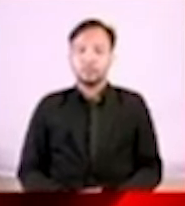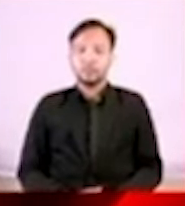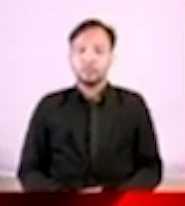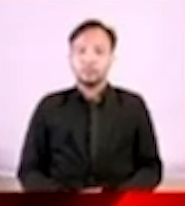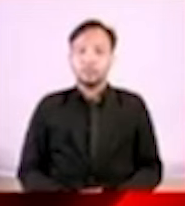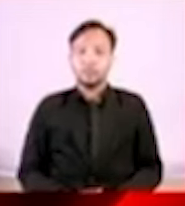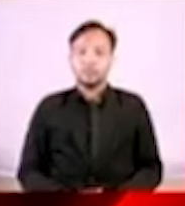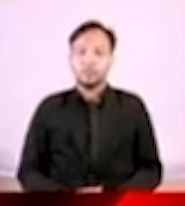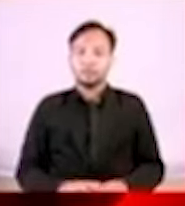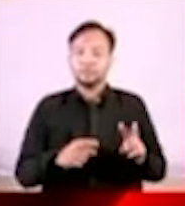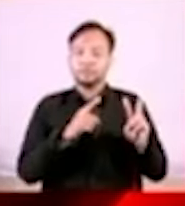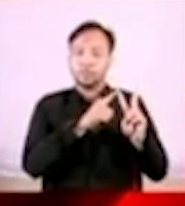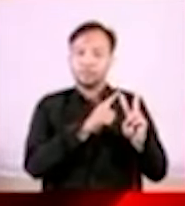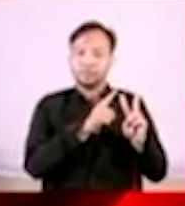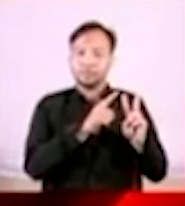Yang kedua,